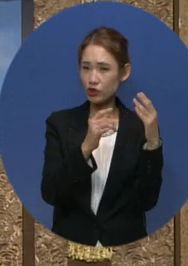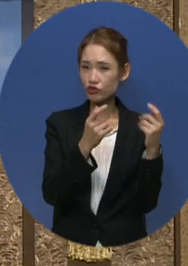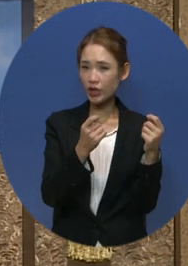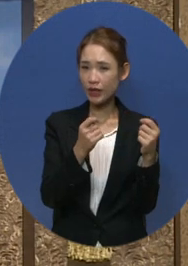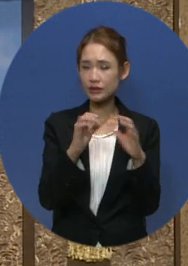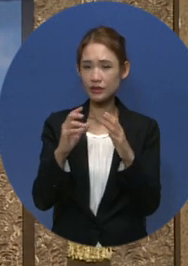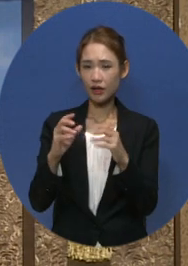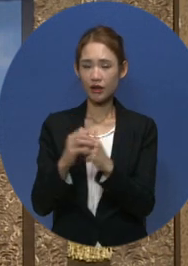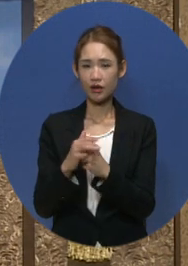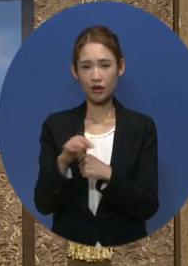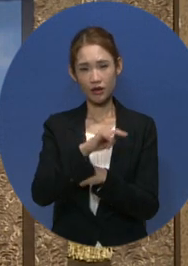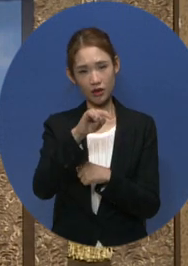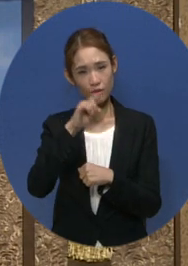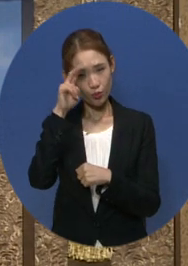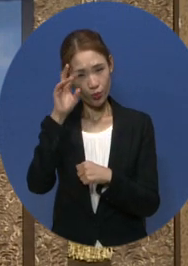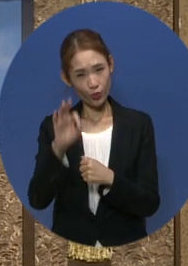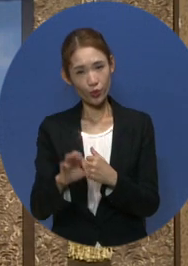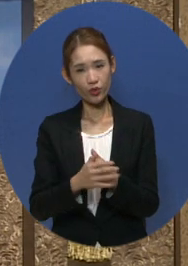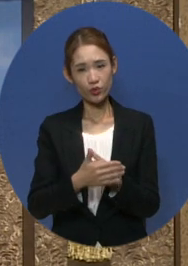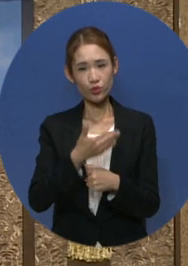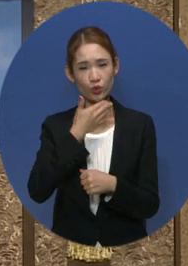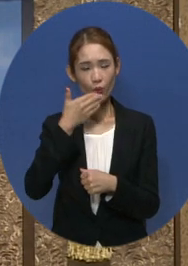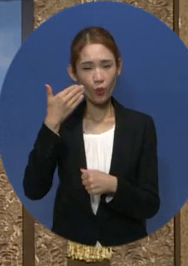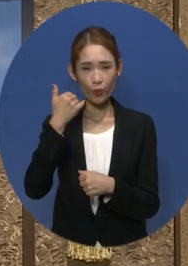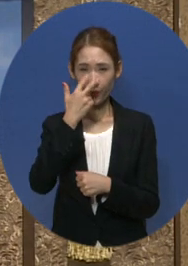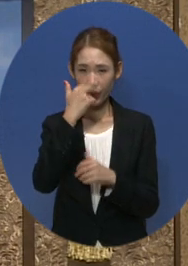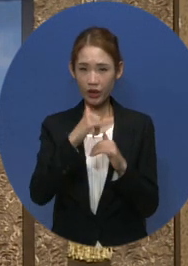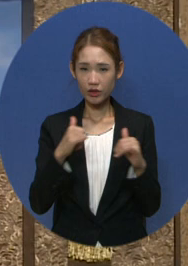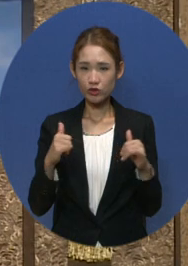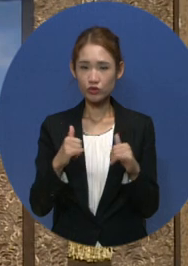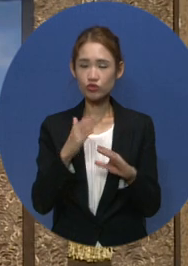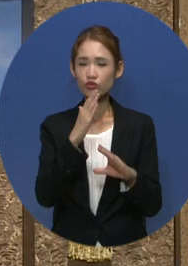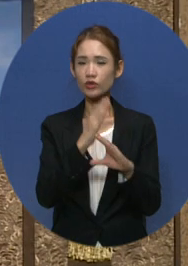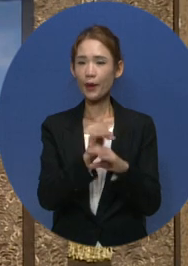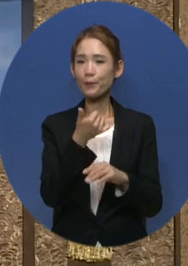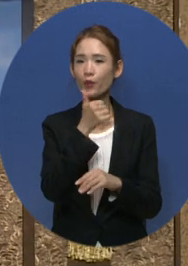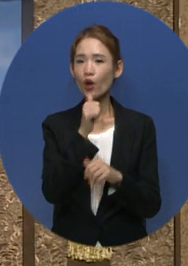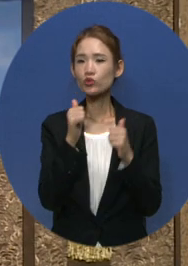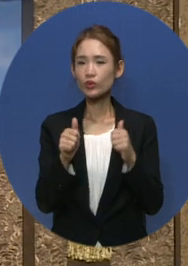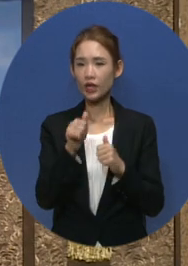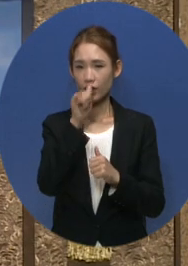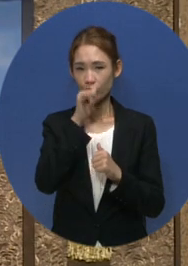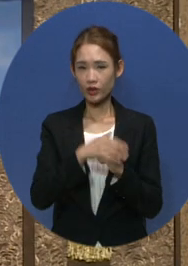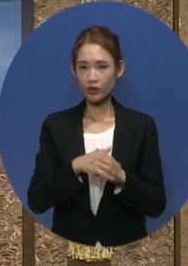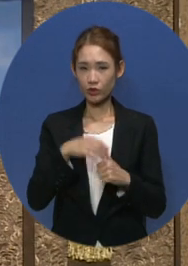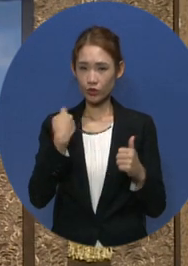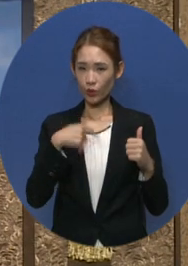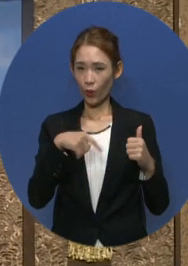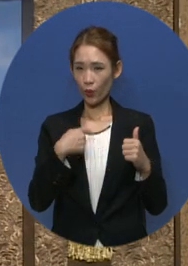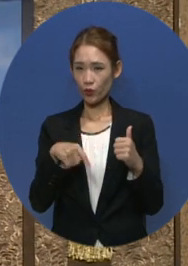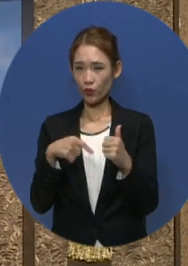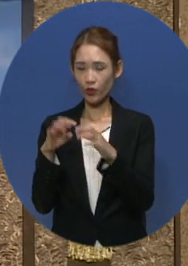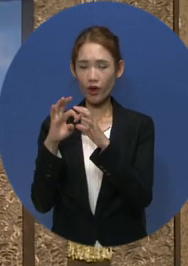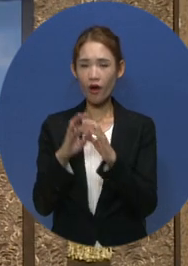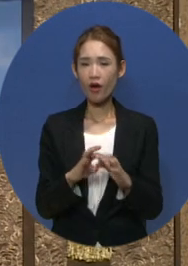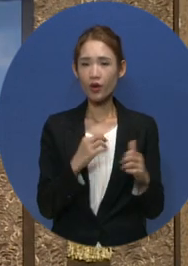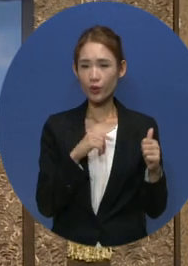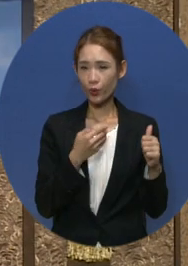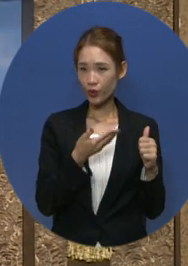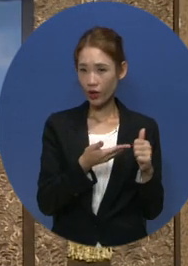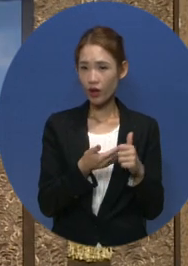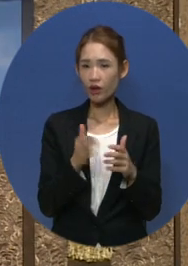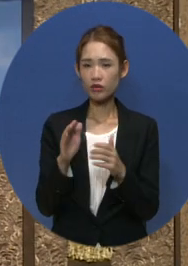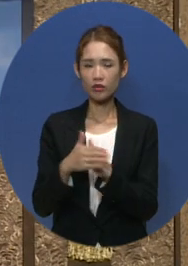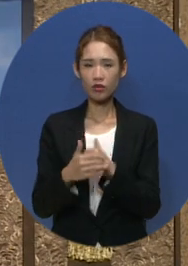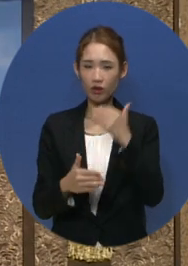같은 나라는 네. 그 농맹인 중에 변호사도 있어요. 대단하시네요. 교육을 쭉 받아가지고. 근데 우리나라는